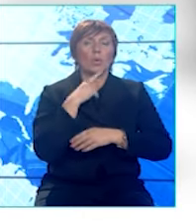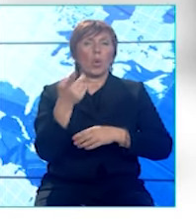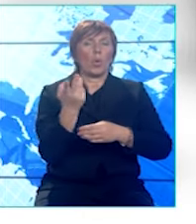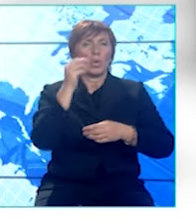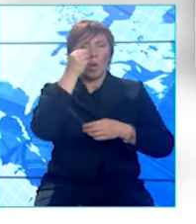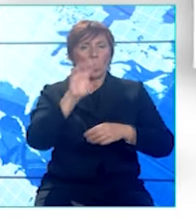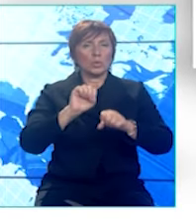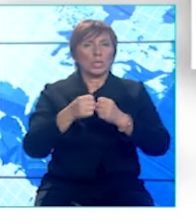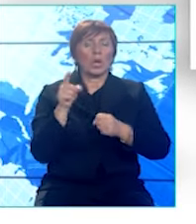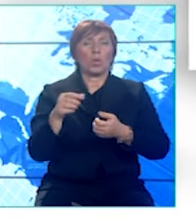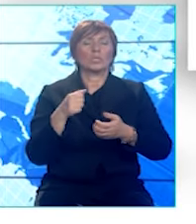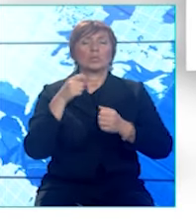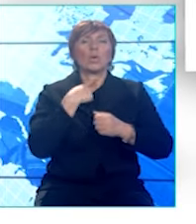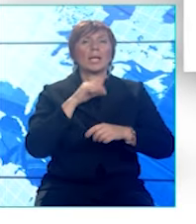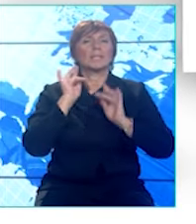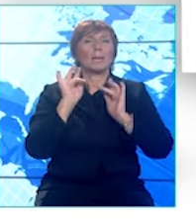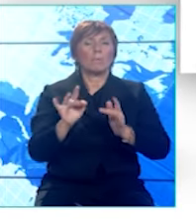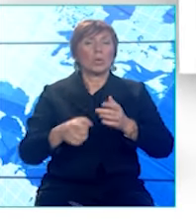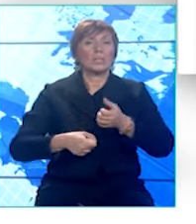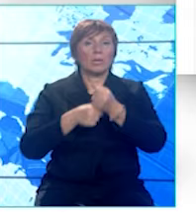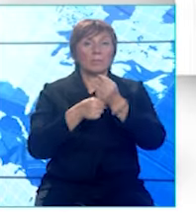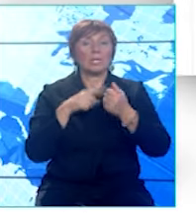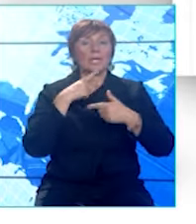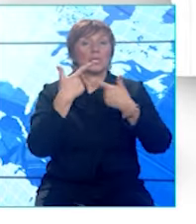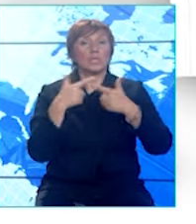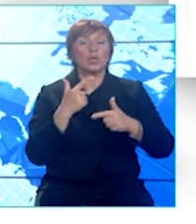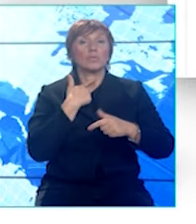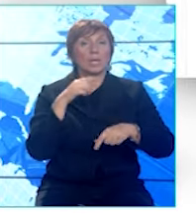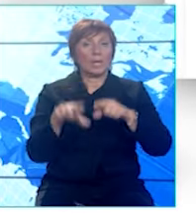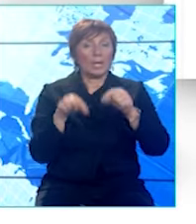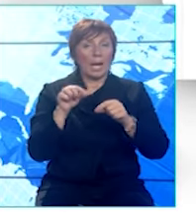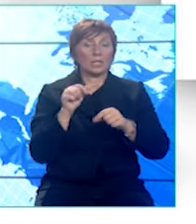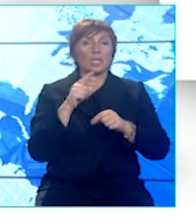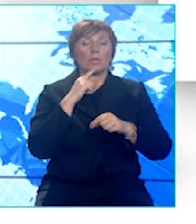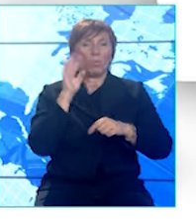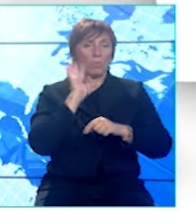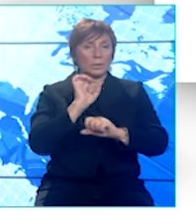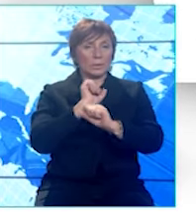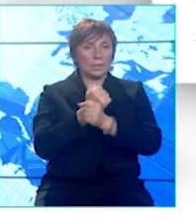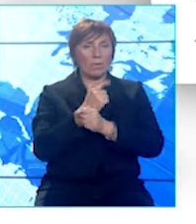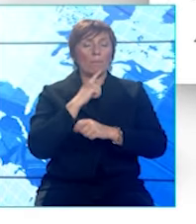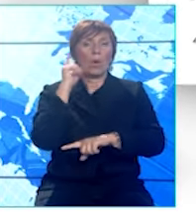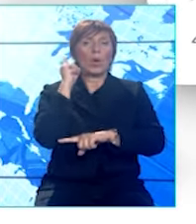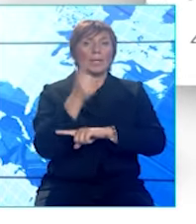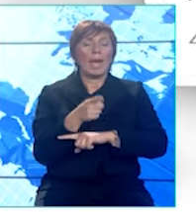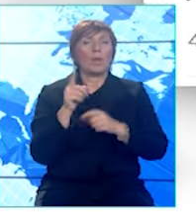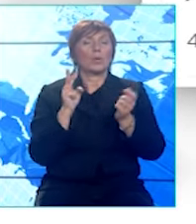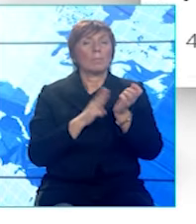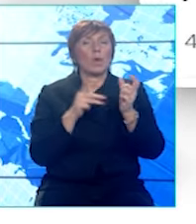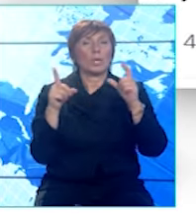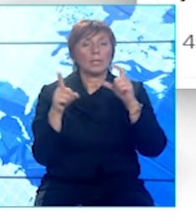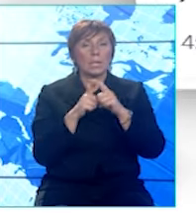destruktivni. Glasali su protiv prijedloga da se dozvoli glasanje građanima Slovenije, Rumunije i Poljske u Bosni i Hercegovini po nalogu Milorada